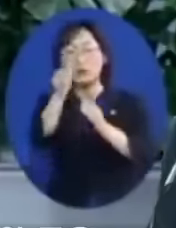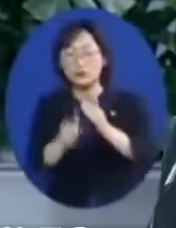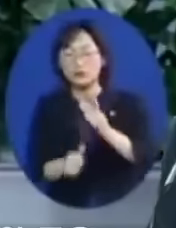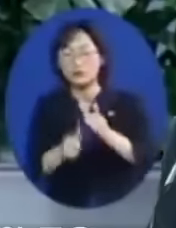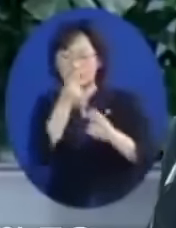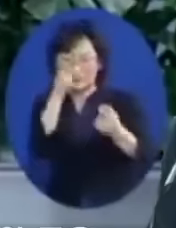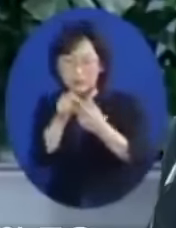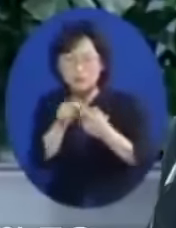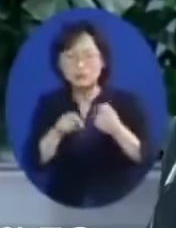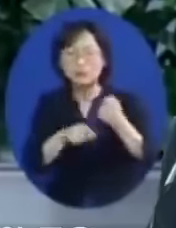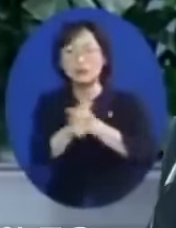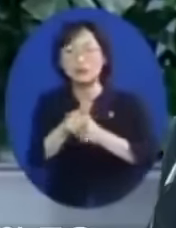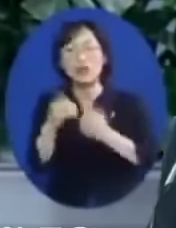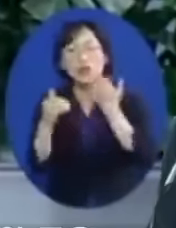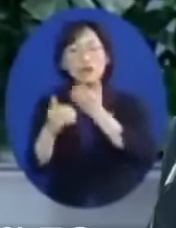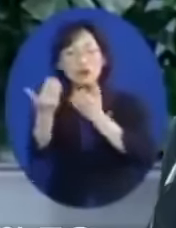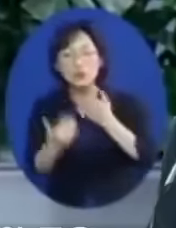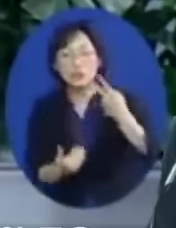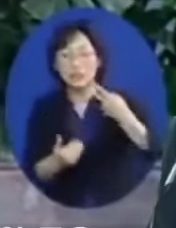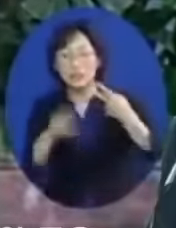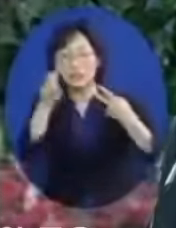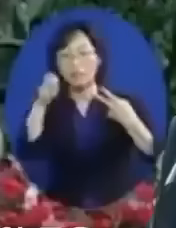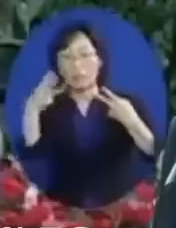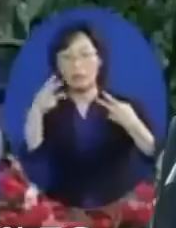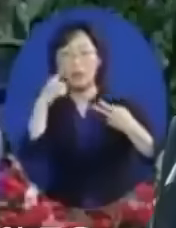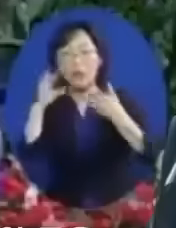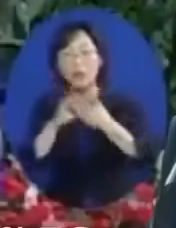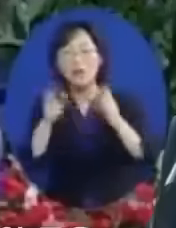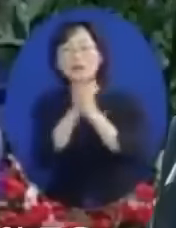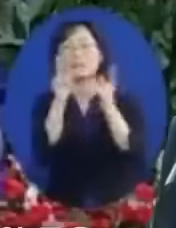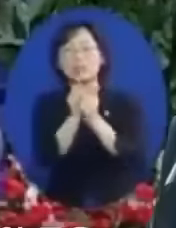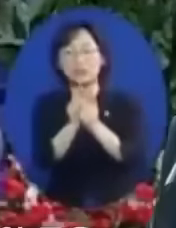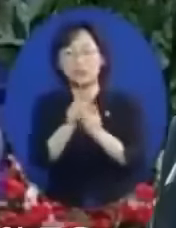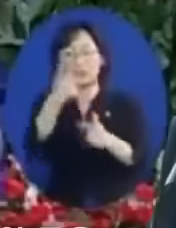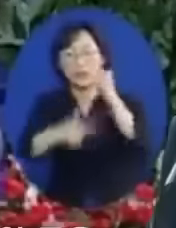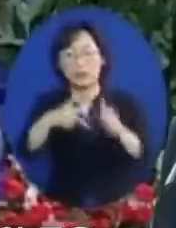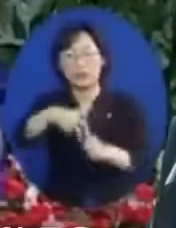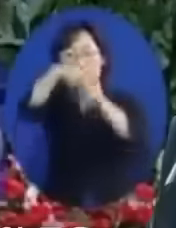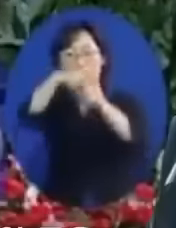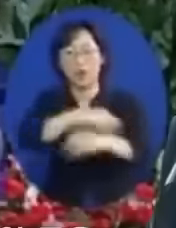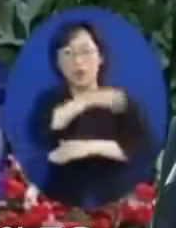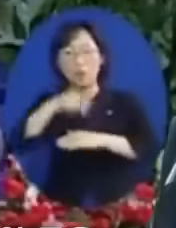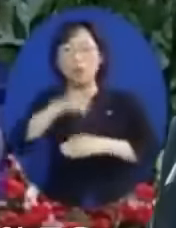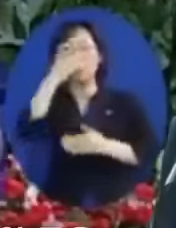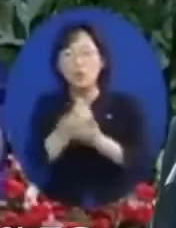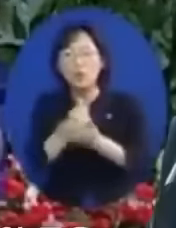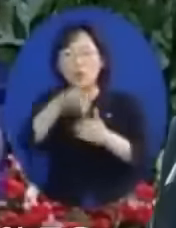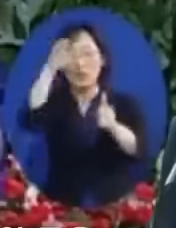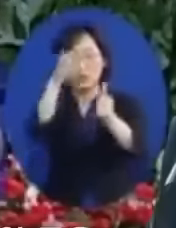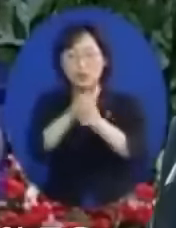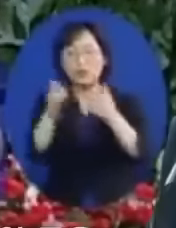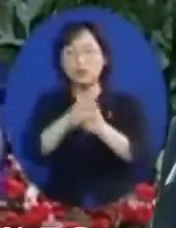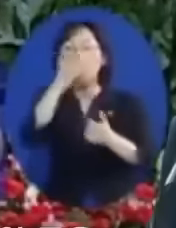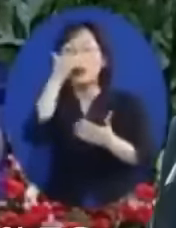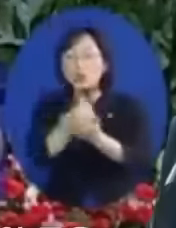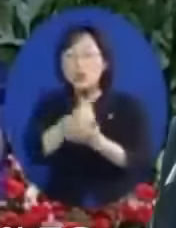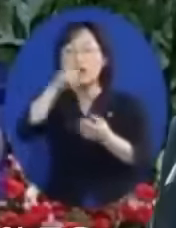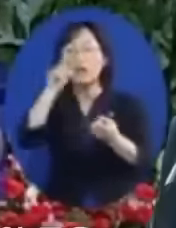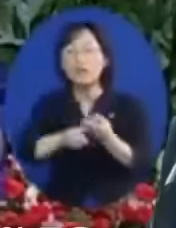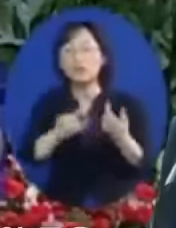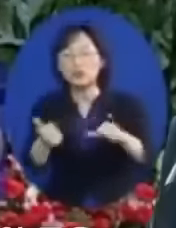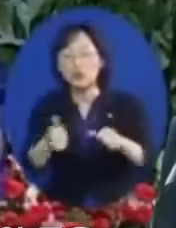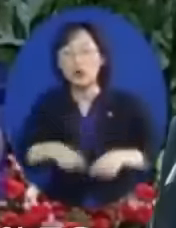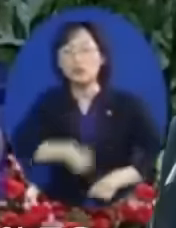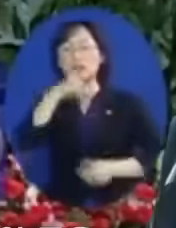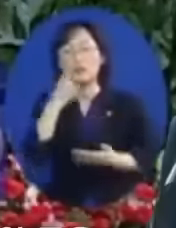것입니다. 베드로전서 2장 24절에 신이 나무에 달려 그 몸으로 우리 죄를 담당하였으니 이는 우리로 죄에 대하여 죽고 의에 대하여